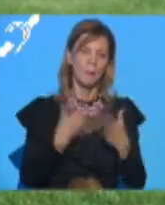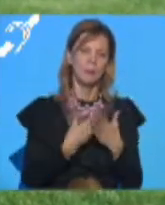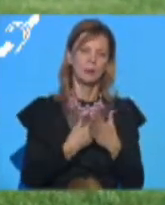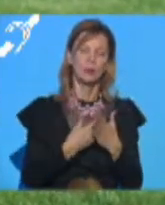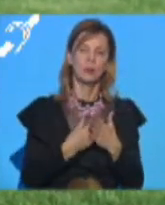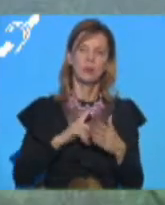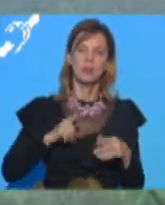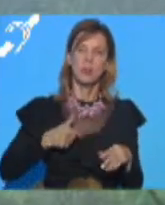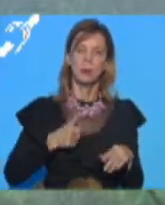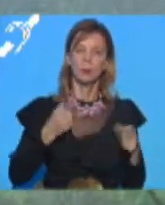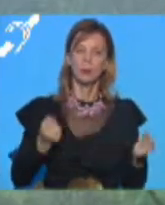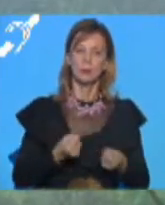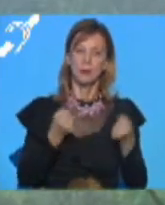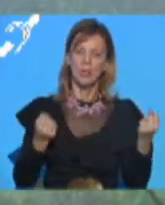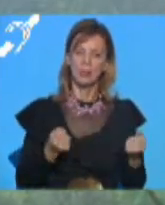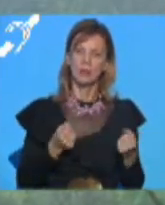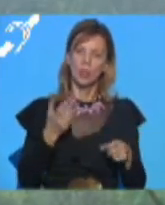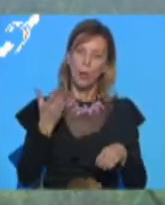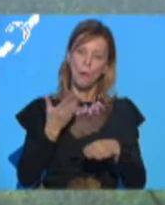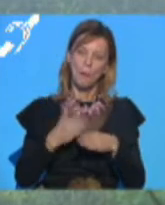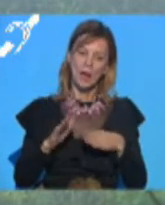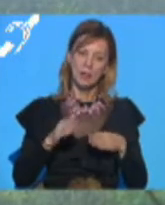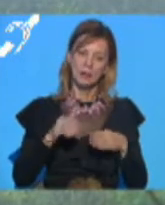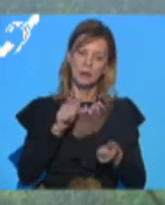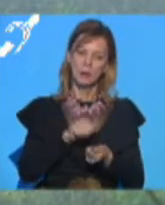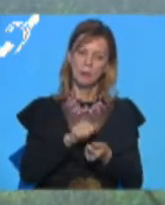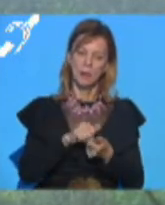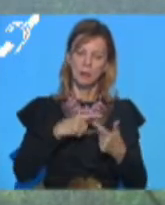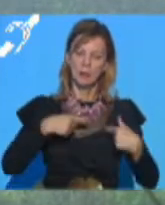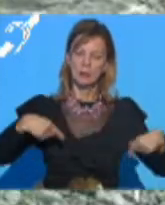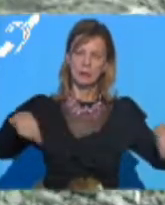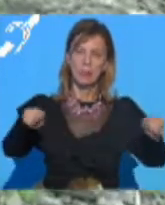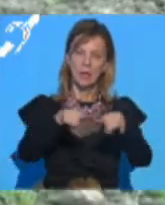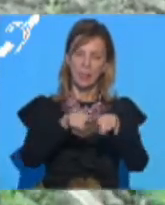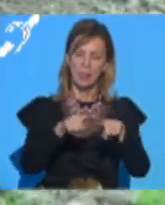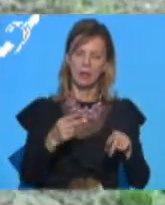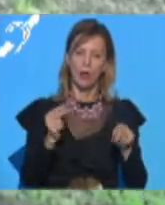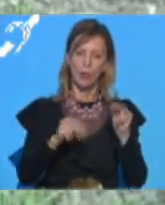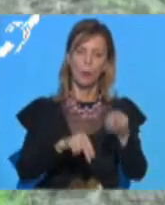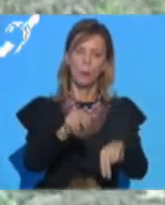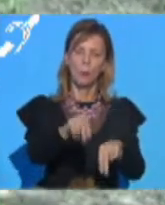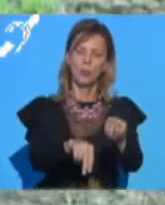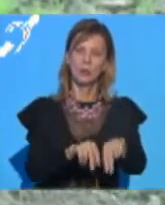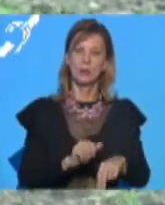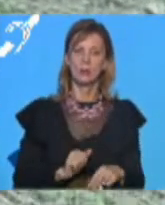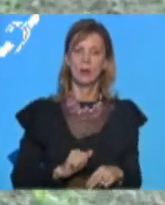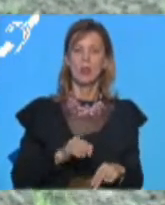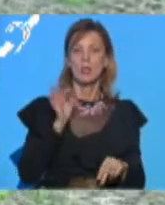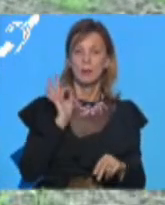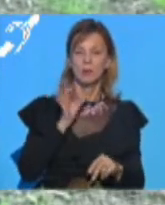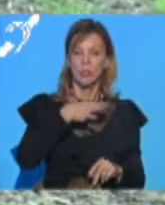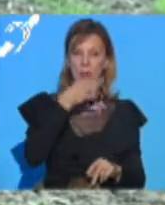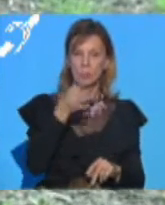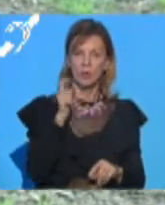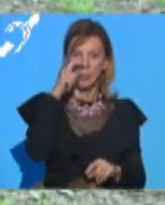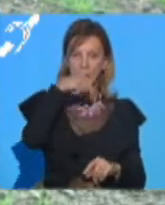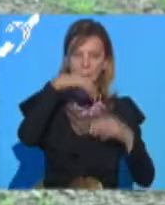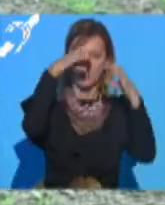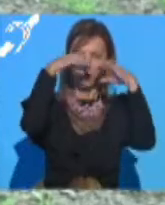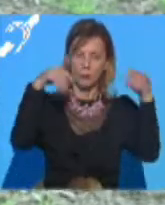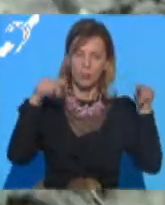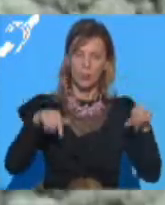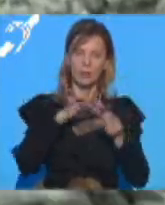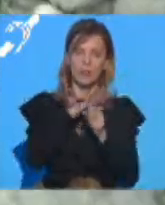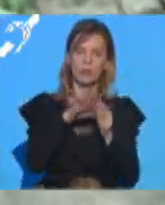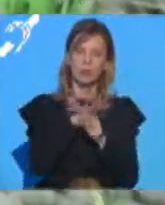s-au putut pregăti parte din terenuri care au fost însămânțate cu chiu cu vai. Specialiștii susțin că lipsa precipitațiilor din